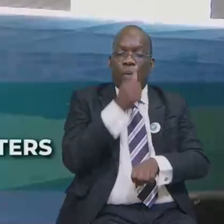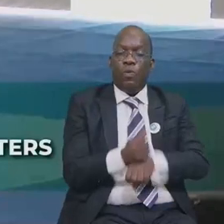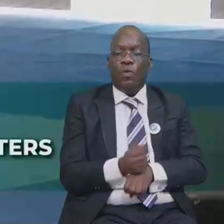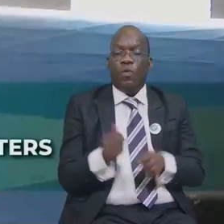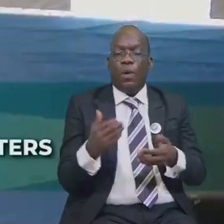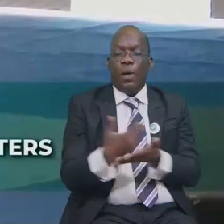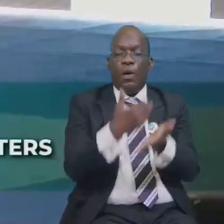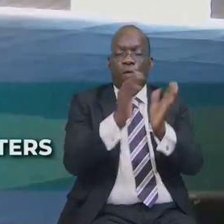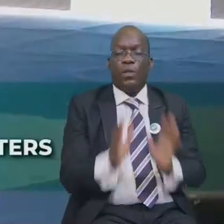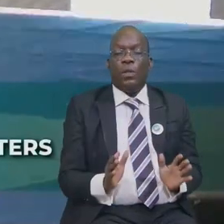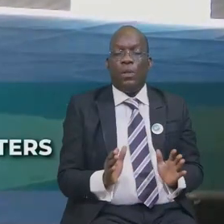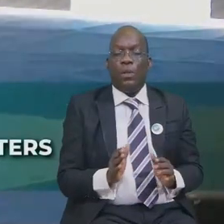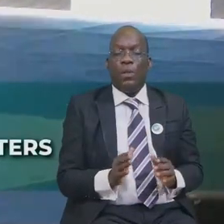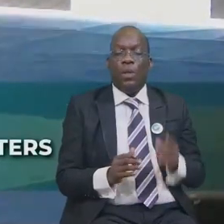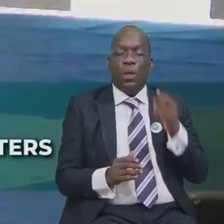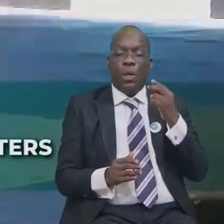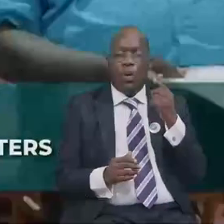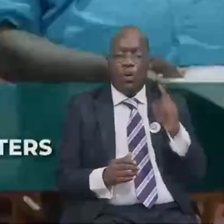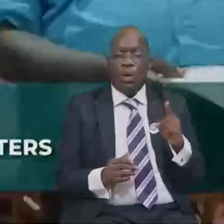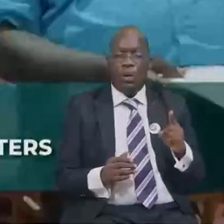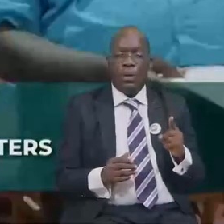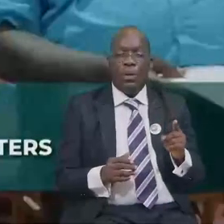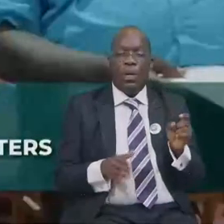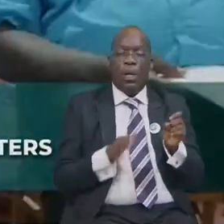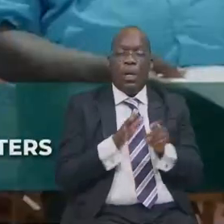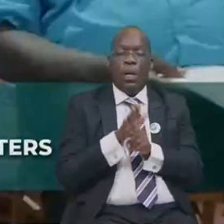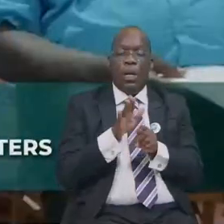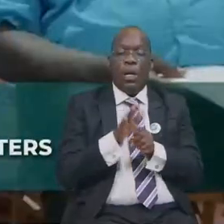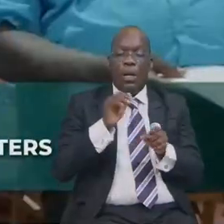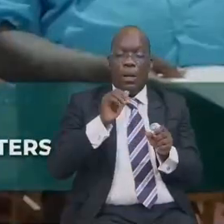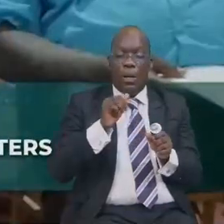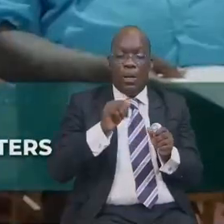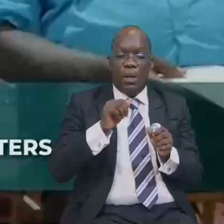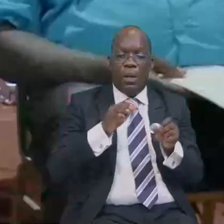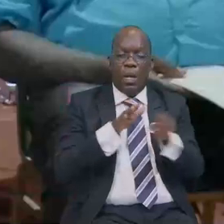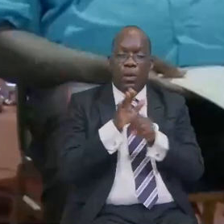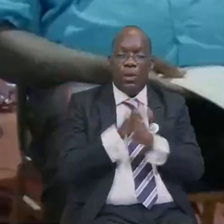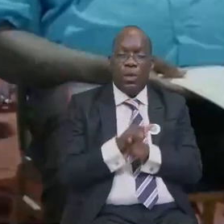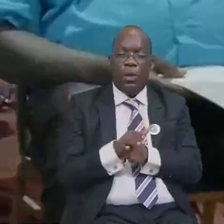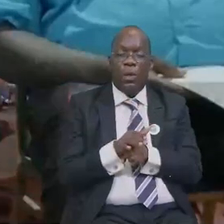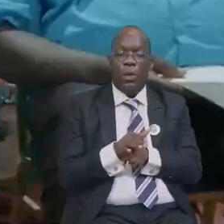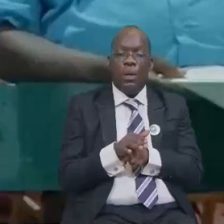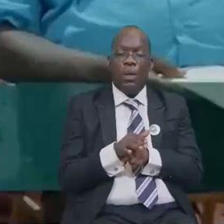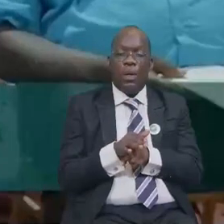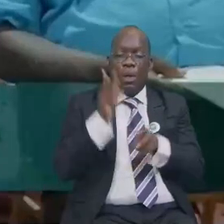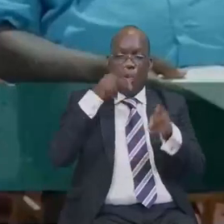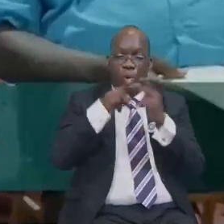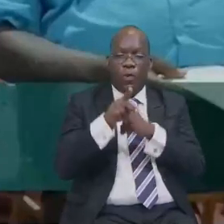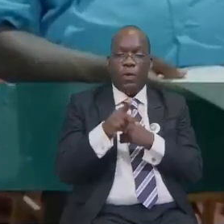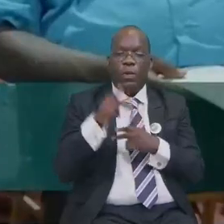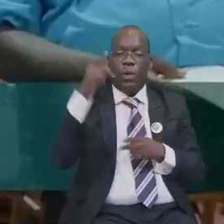Premier élément, les prophètes dotés pour la moisson alliée de la fin des